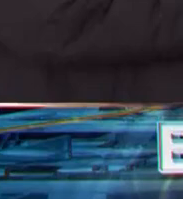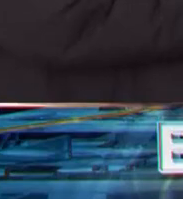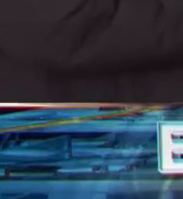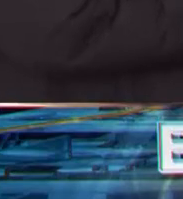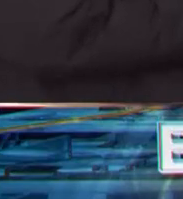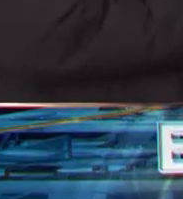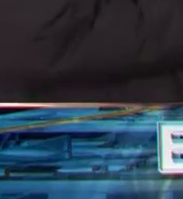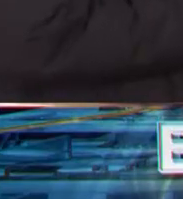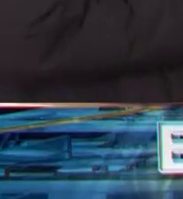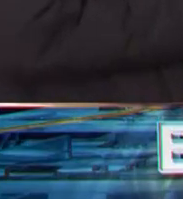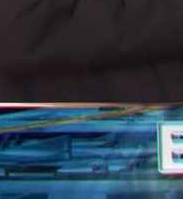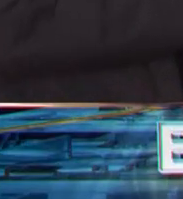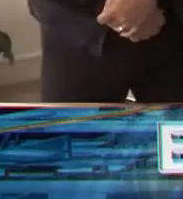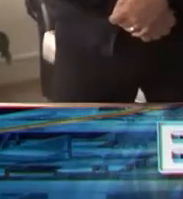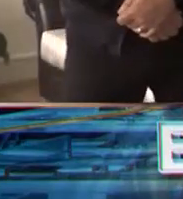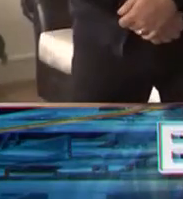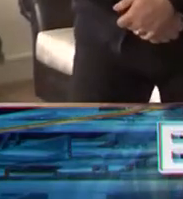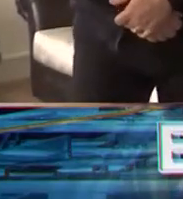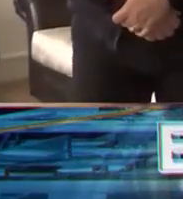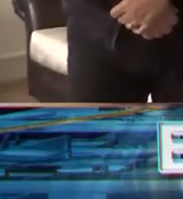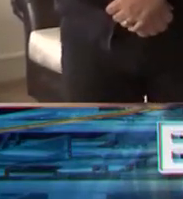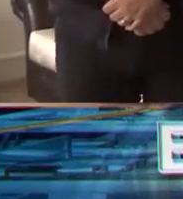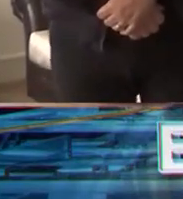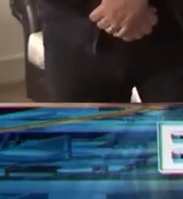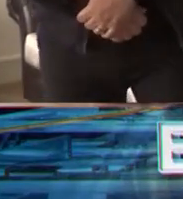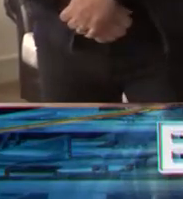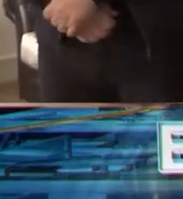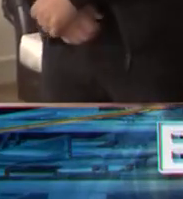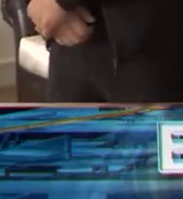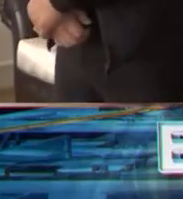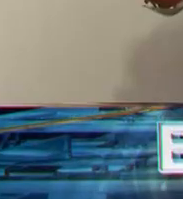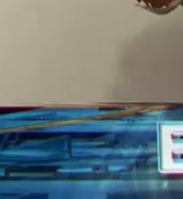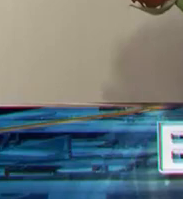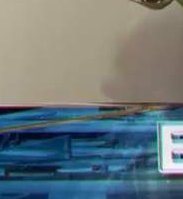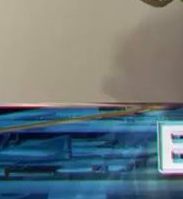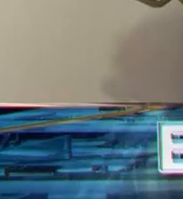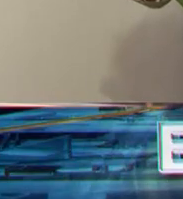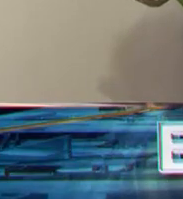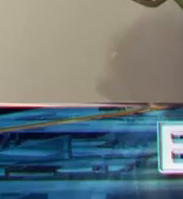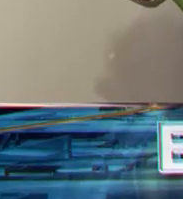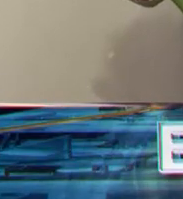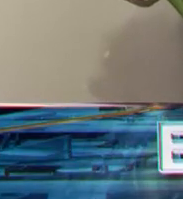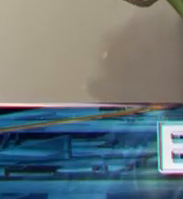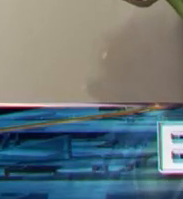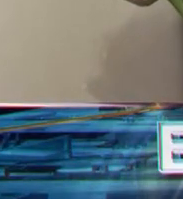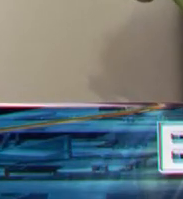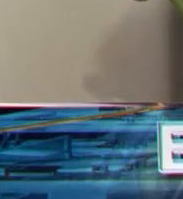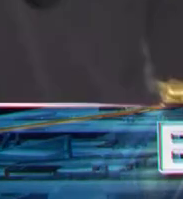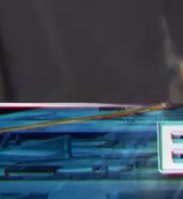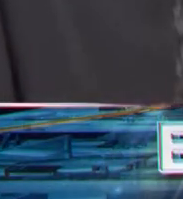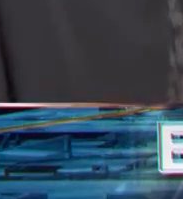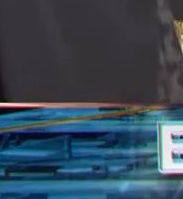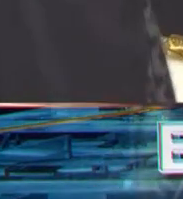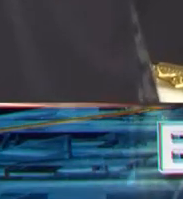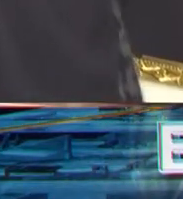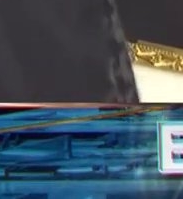Амандық Баталов, белгілі журналист марқұм Бейсен Құранбектің үйінде болды. Аймақ басшысы журналистің жұбайы Гүлмер Азербайды парламент